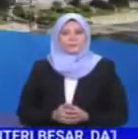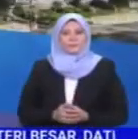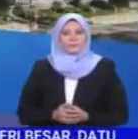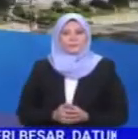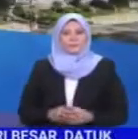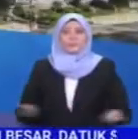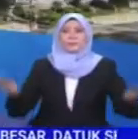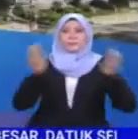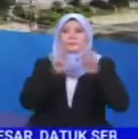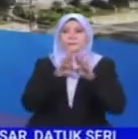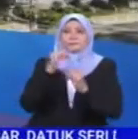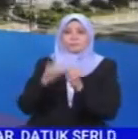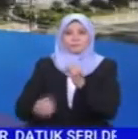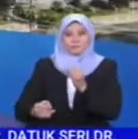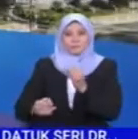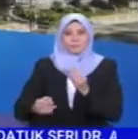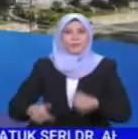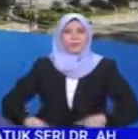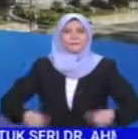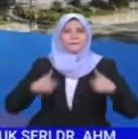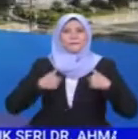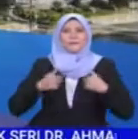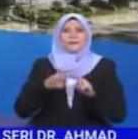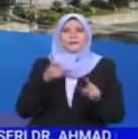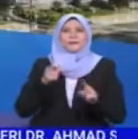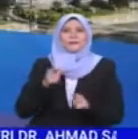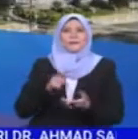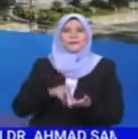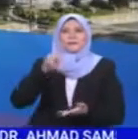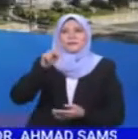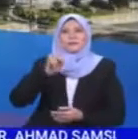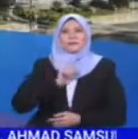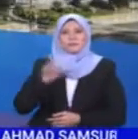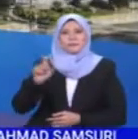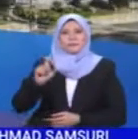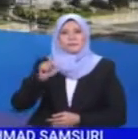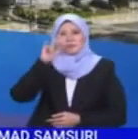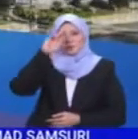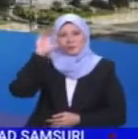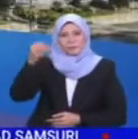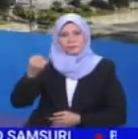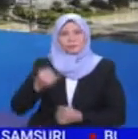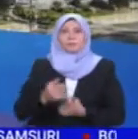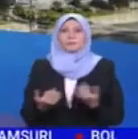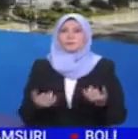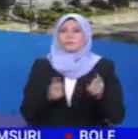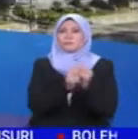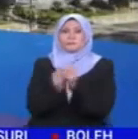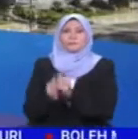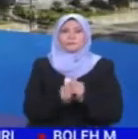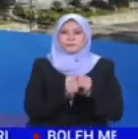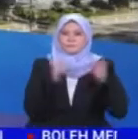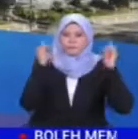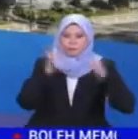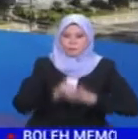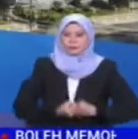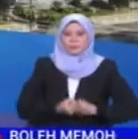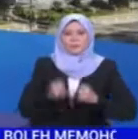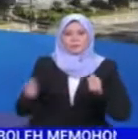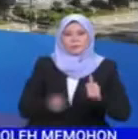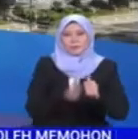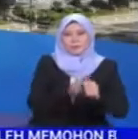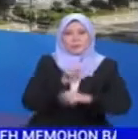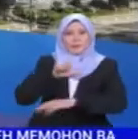Bahan berita itu mengakhiri lintas langsung dari Kompleks Islam Putrajaya. Marilah bersama meningkatkan ibadah dalam mengejar Lailatul